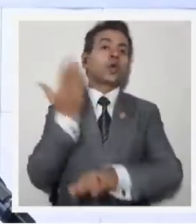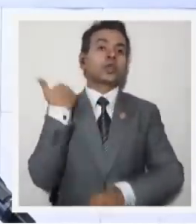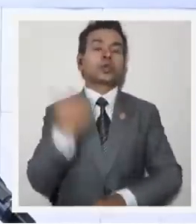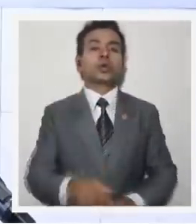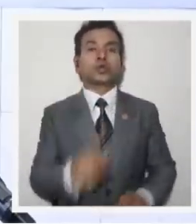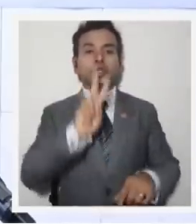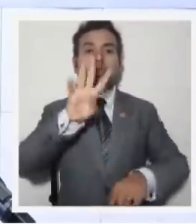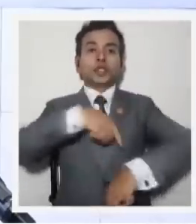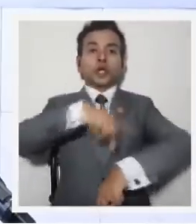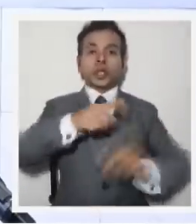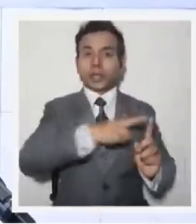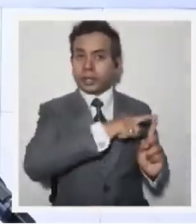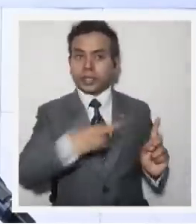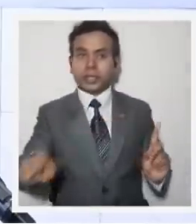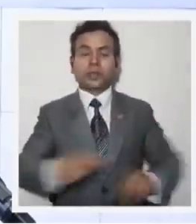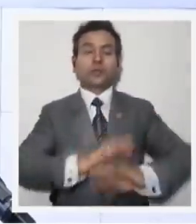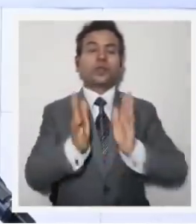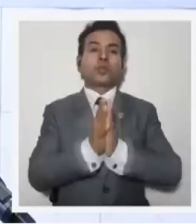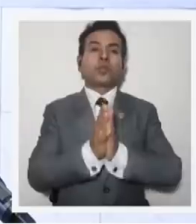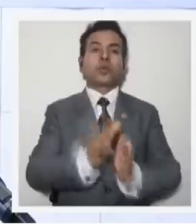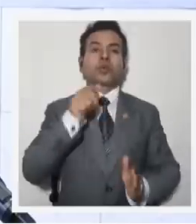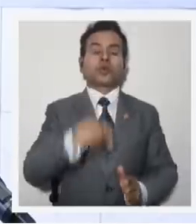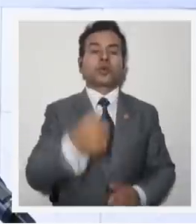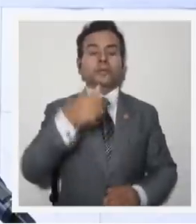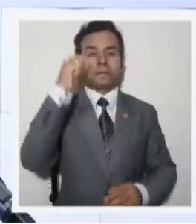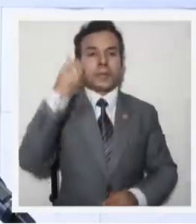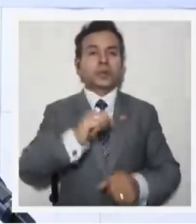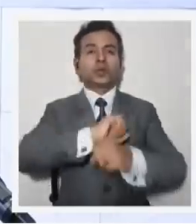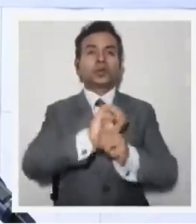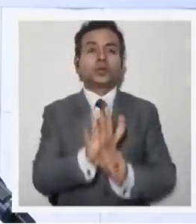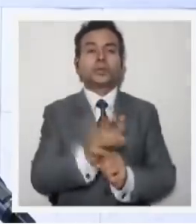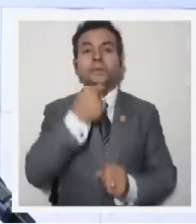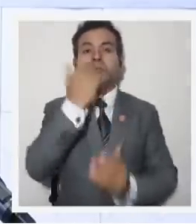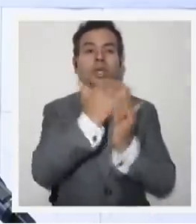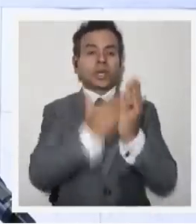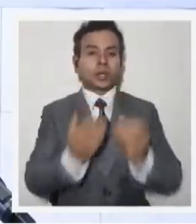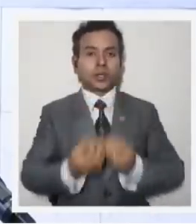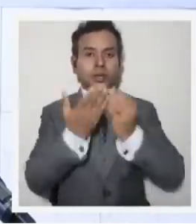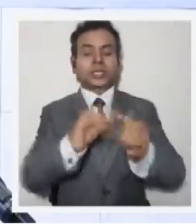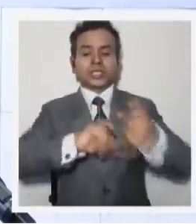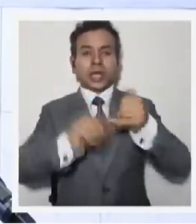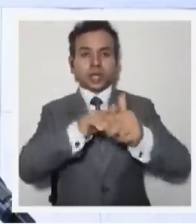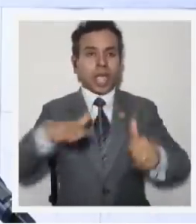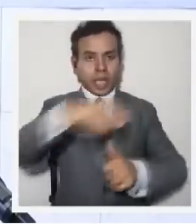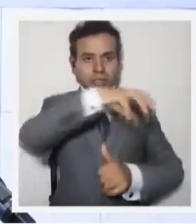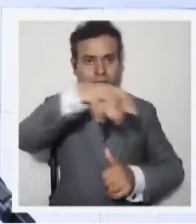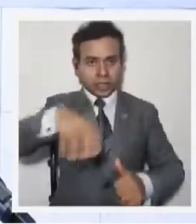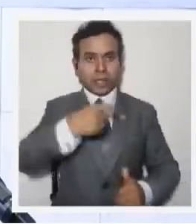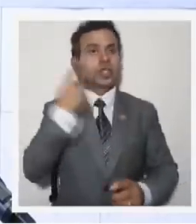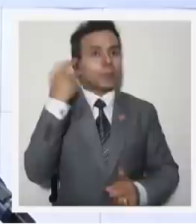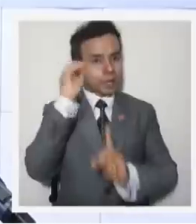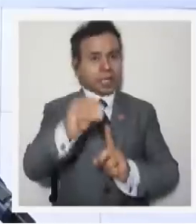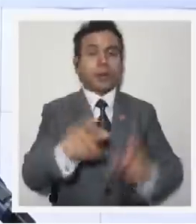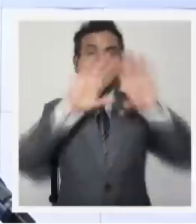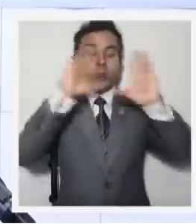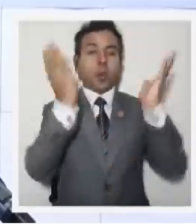ধরব বাংলাদেশের গত 24 ঘন্টার পরিস্থিতি এবং এ পর্যন্ত আমাদের যা পরিস্থিতি আছে সেটা, এবং